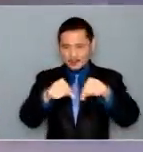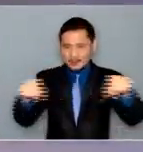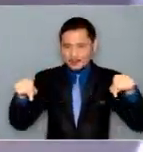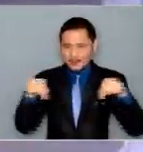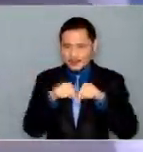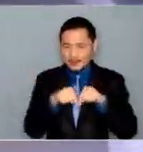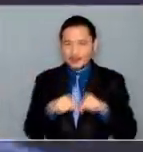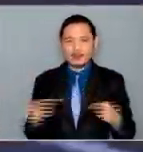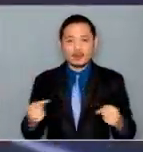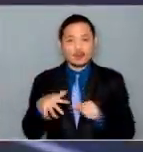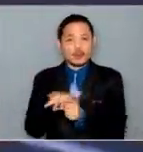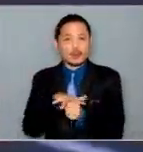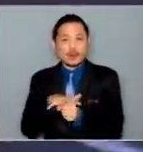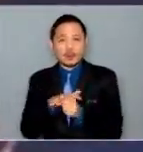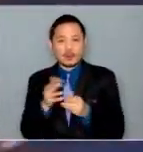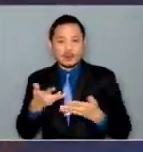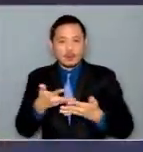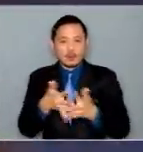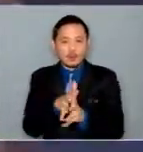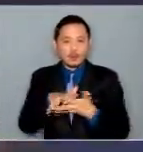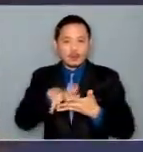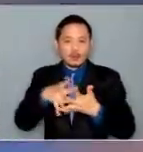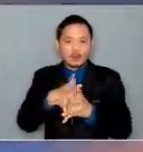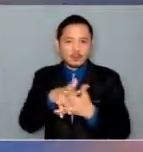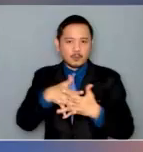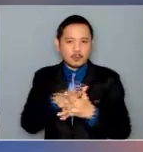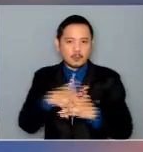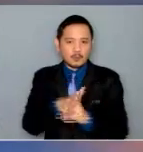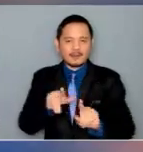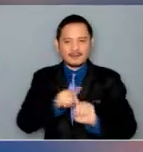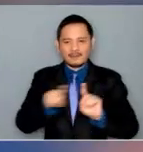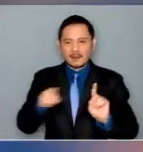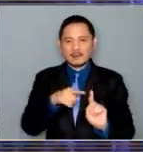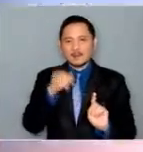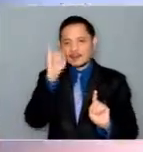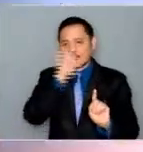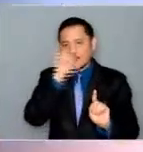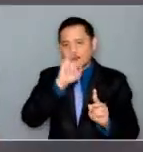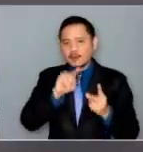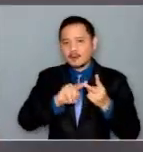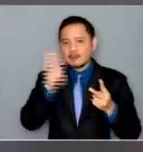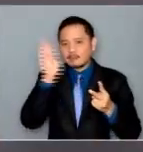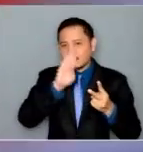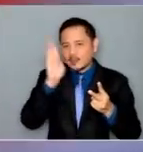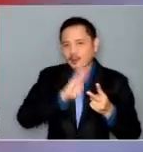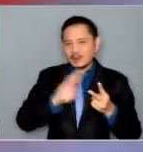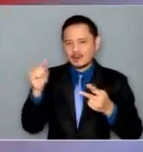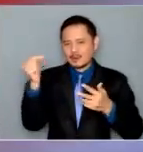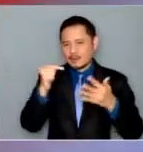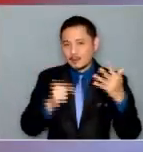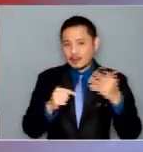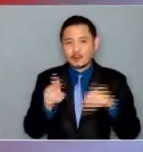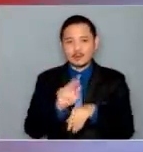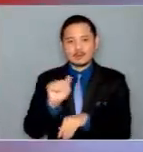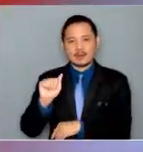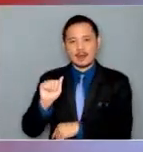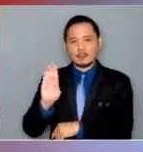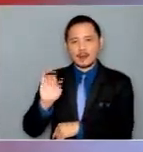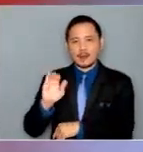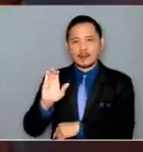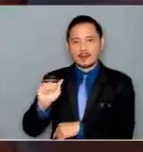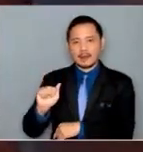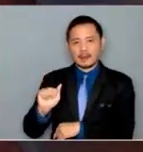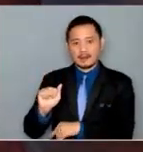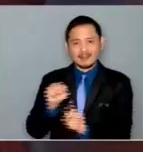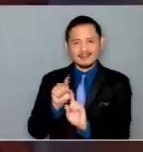weaver naman mula sa Bicol, Iloilo at Ilocos ang gumagawa nito. Gawa sa abaka at rattan ang kanyang mga